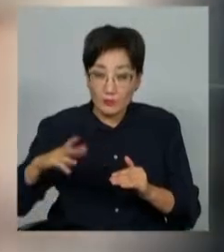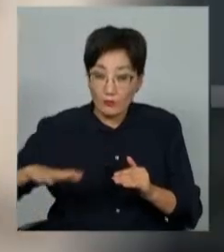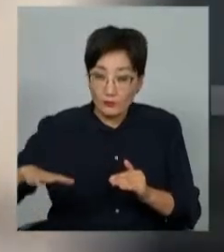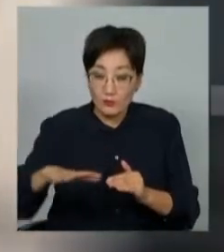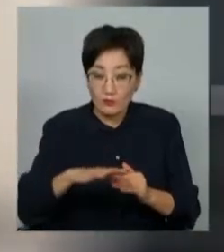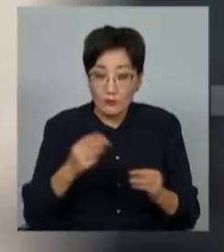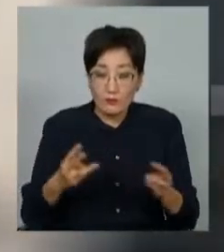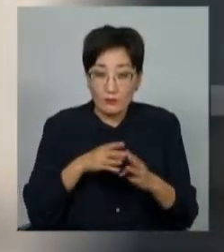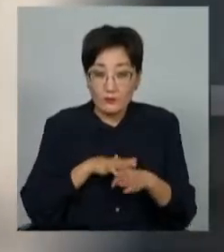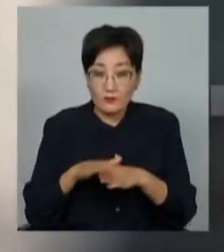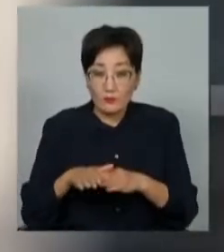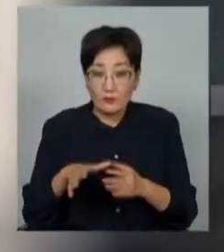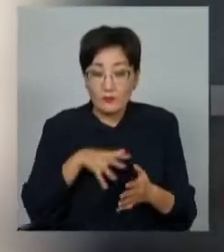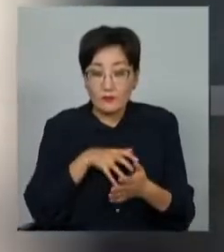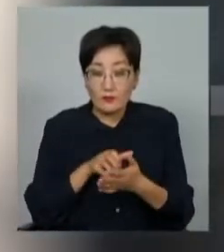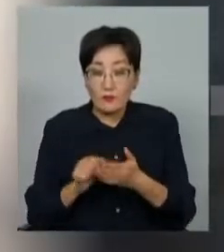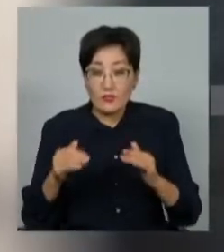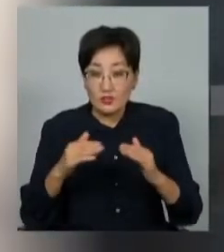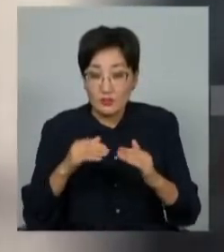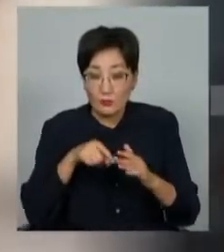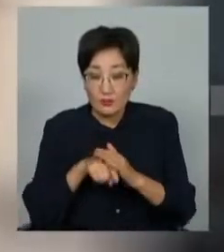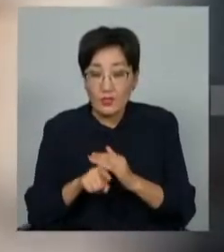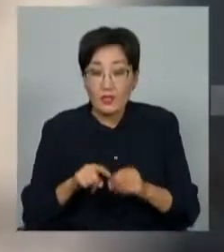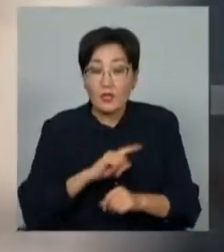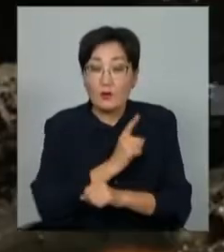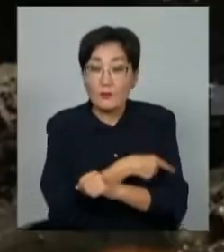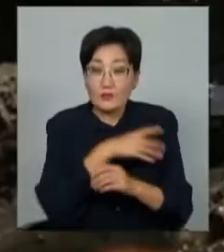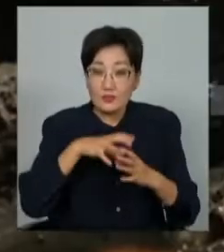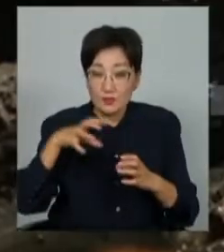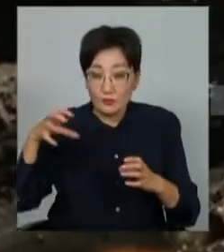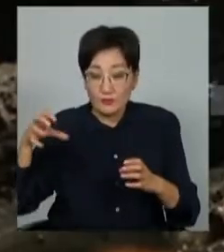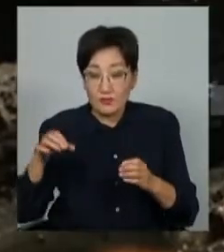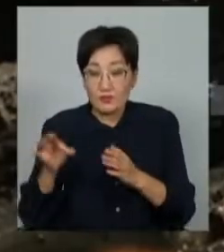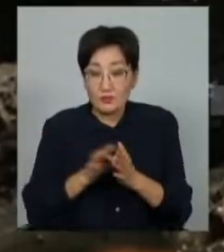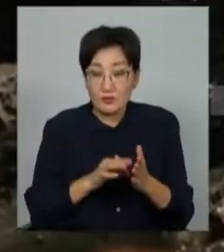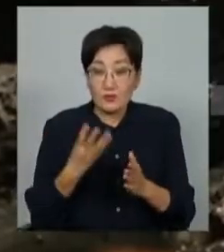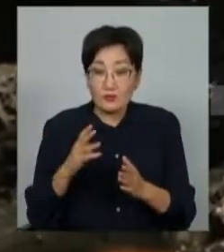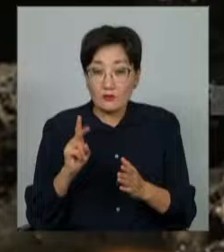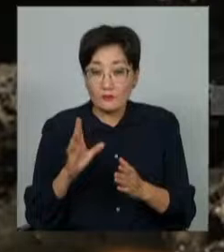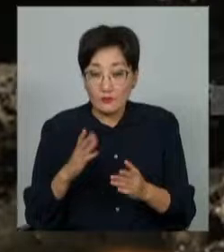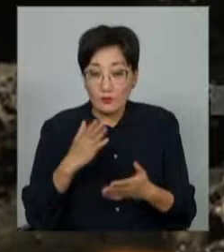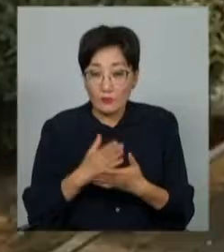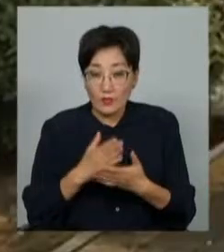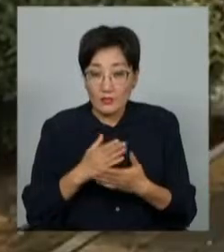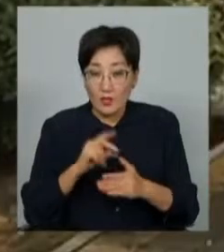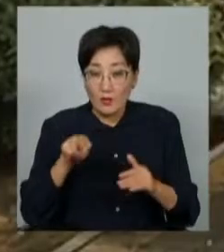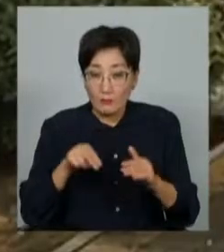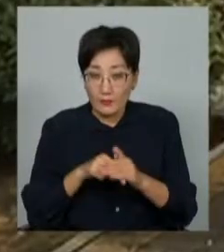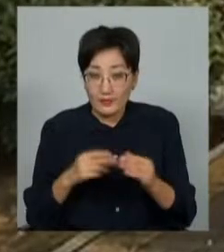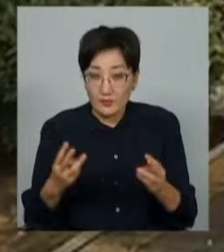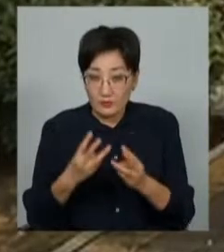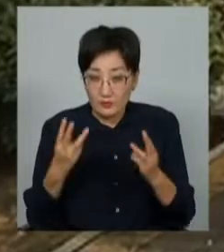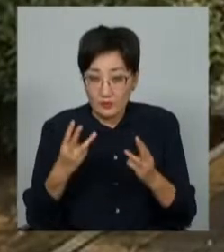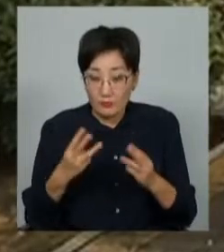площадке. Пламя полностью уничтожило кладовку. Из-за сильного задымления владельцы сразу 4 квартир оказались в ловушке. Но